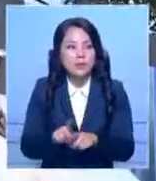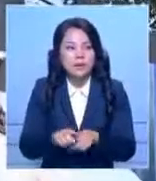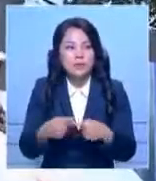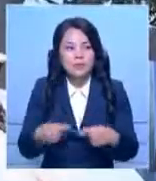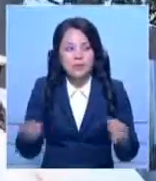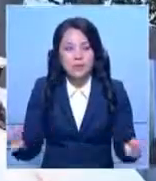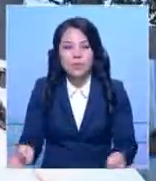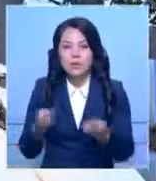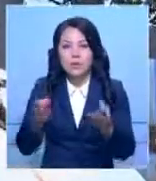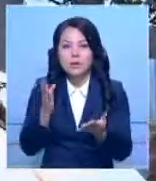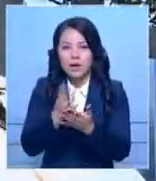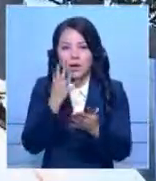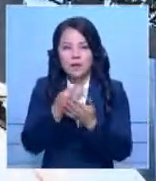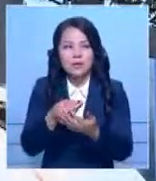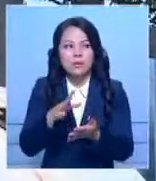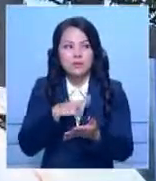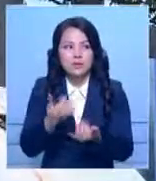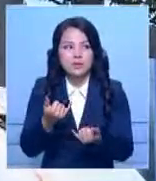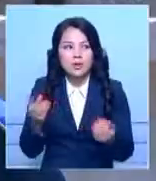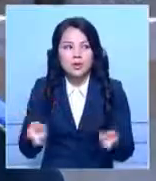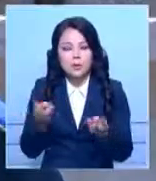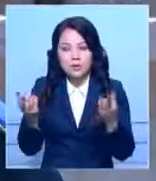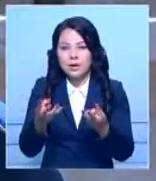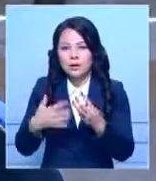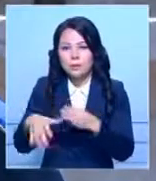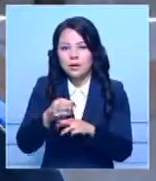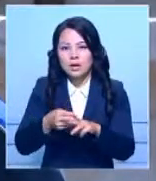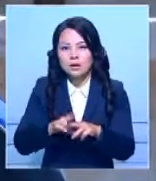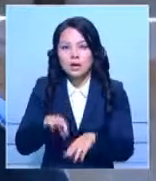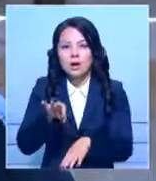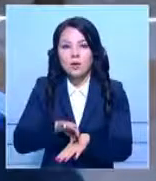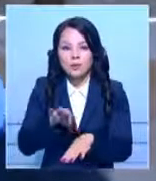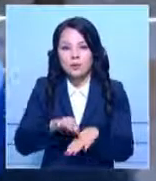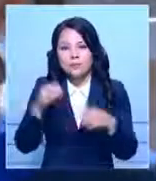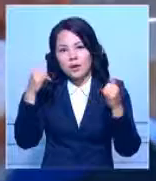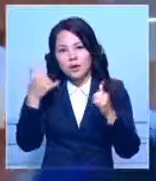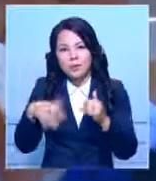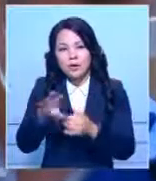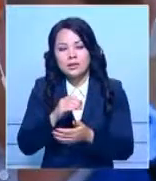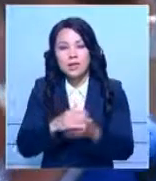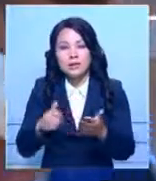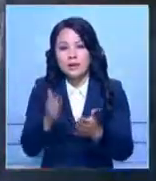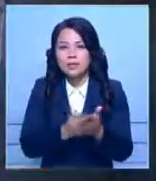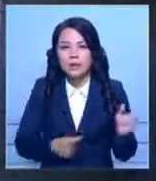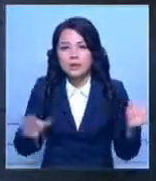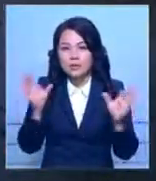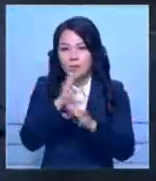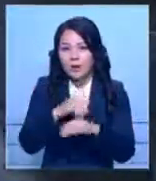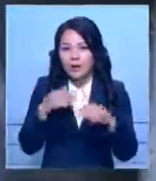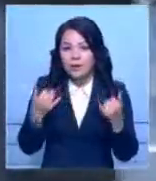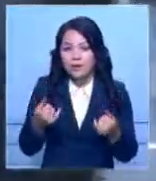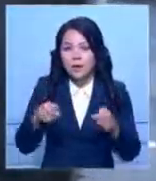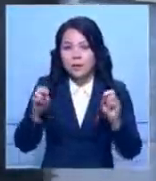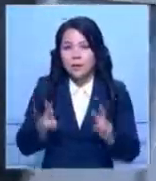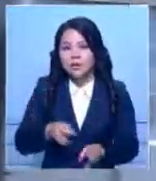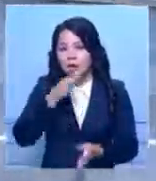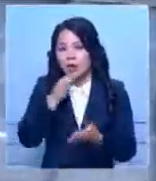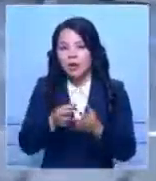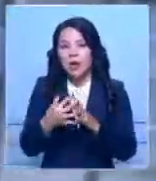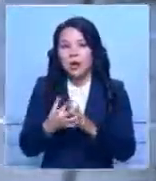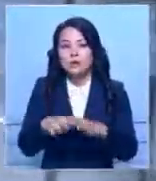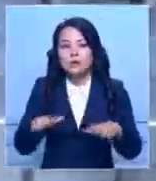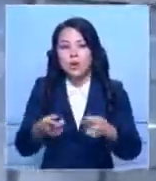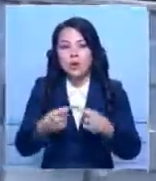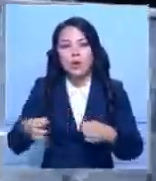пеште өртелді. Тері тиелген көлік тіркемесімен оны өртеген жердің аумағы толық залалсыздандырылды. Мамандардың айтуынша, ауылдық